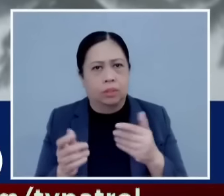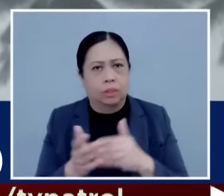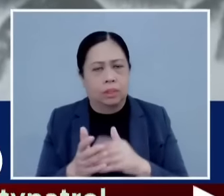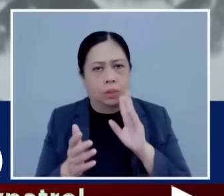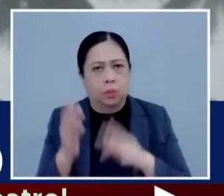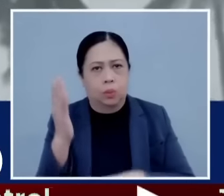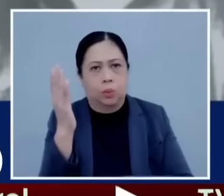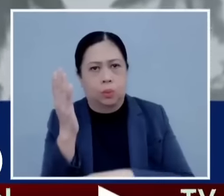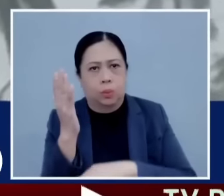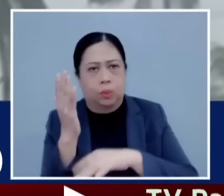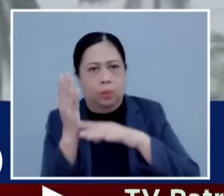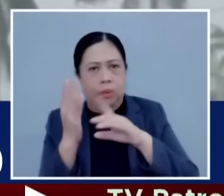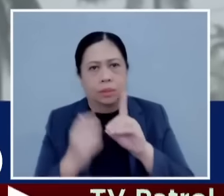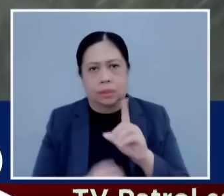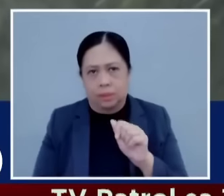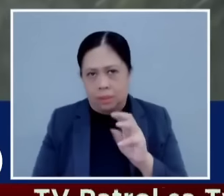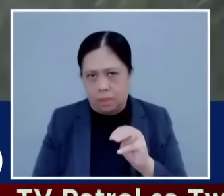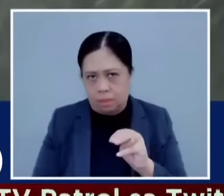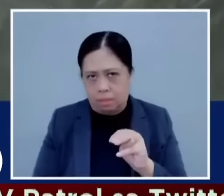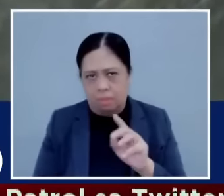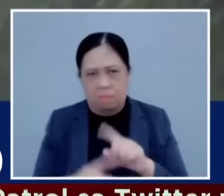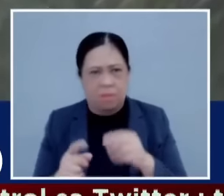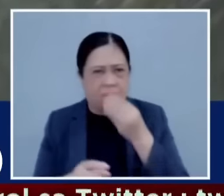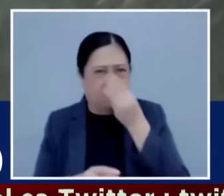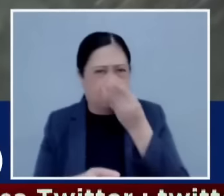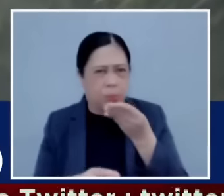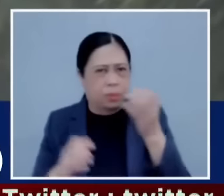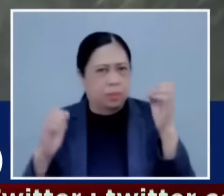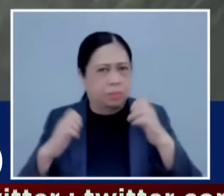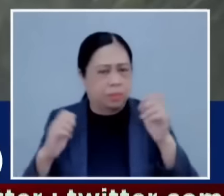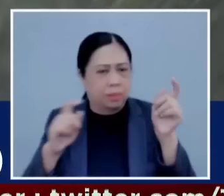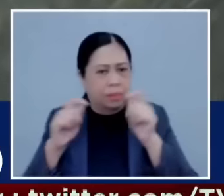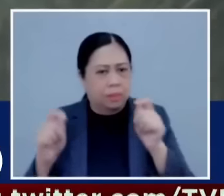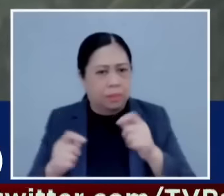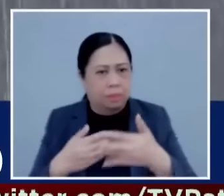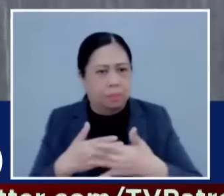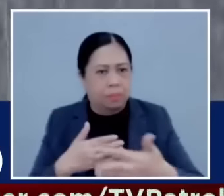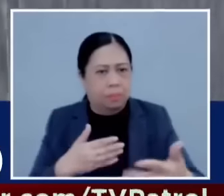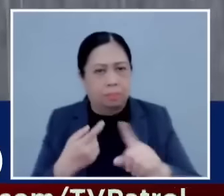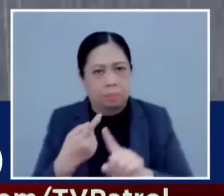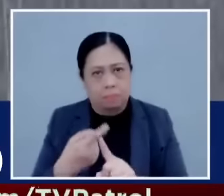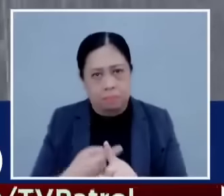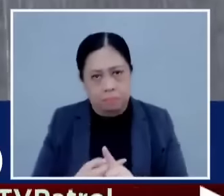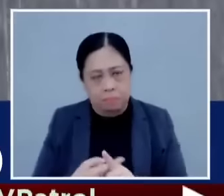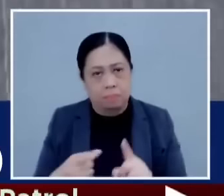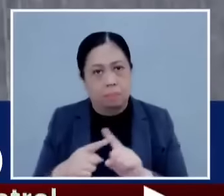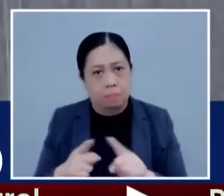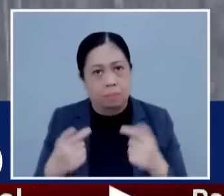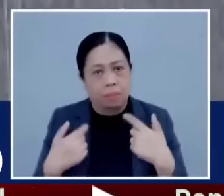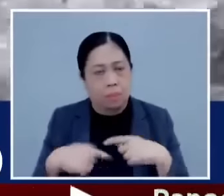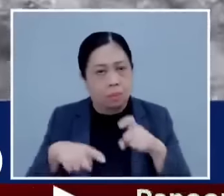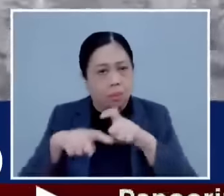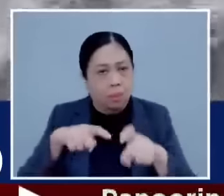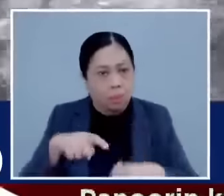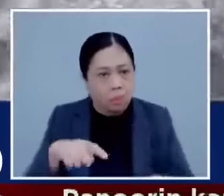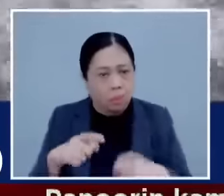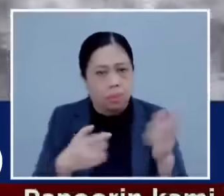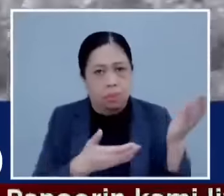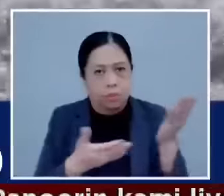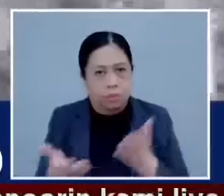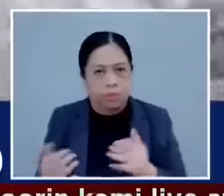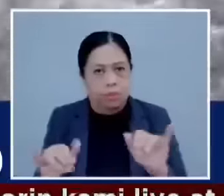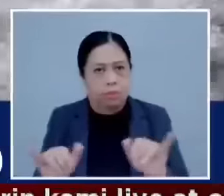ng tubig sa mga dam. Pero kakaunti ang inaasahang bagyo sa mga susunod na buwan. Pero may mga thunderstorm na nagdadala rin